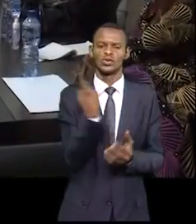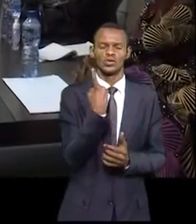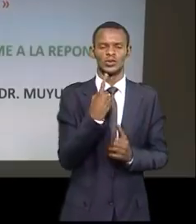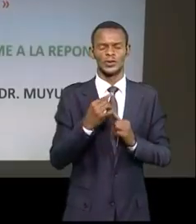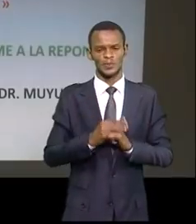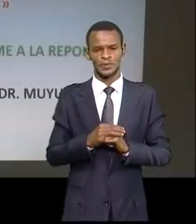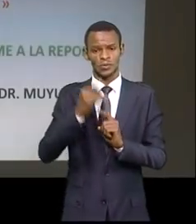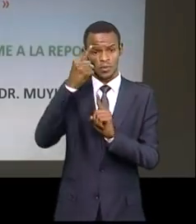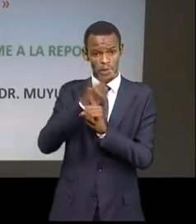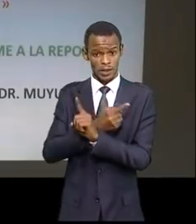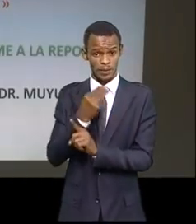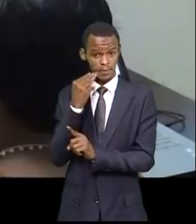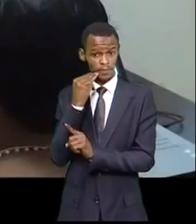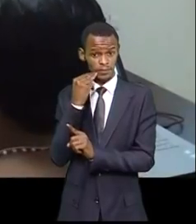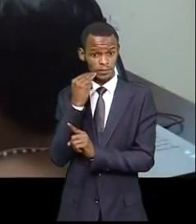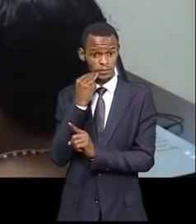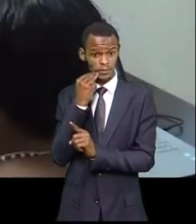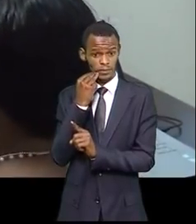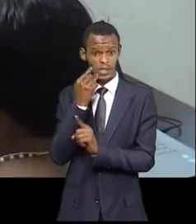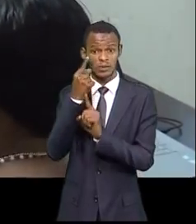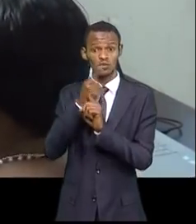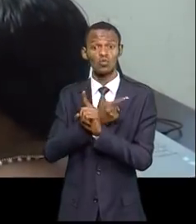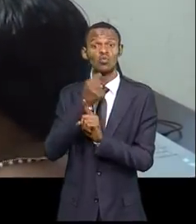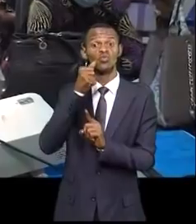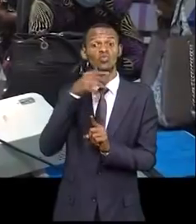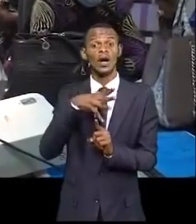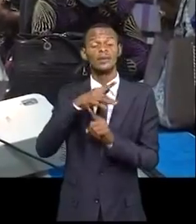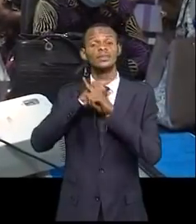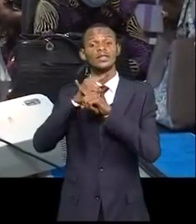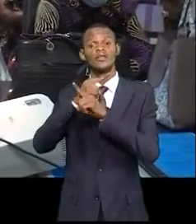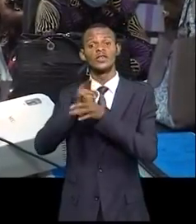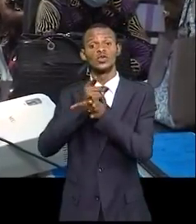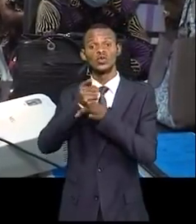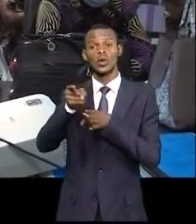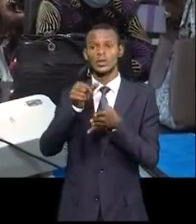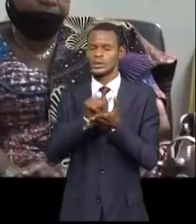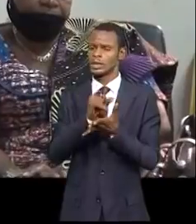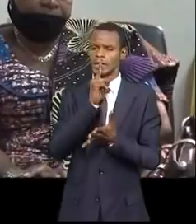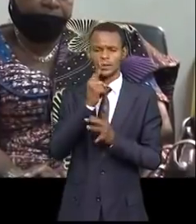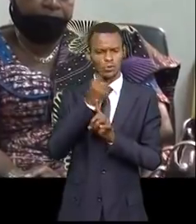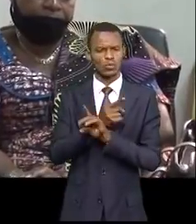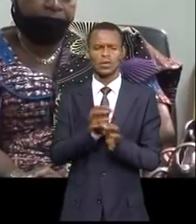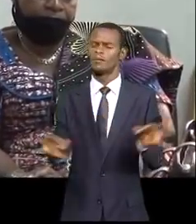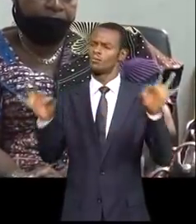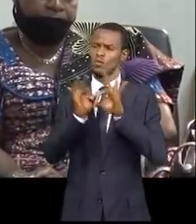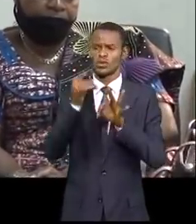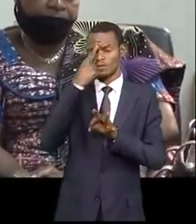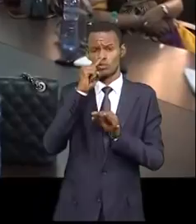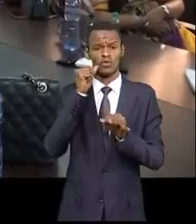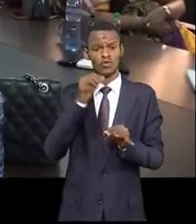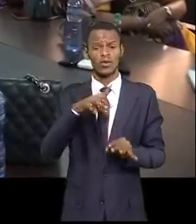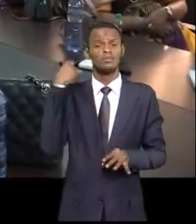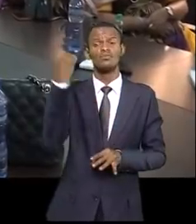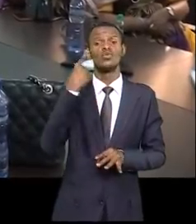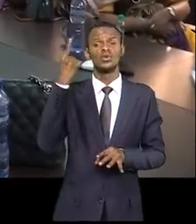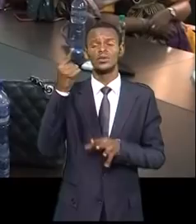mars mois consacré aux droits de la femme touche à sa femme il aura été un mois mobilisateur pour les femmes du monde entier qui se sont retrouvés